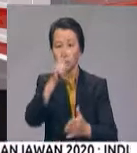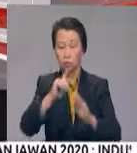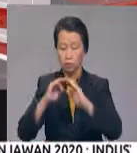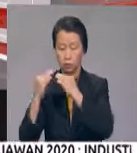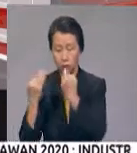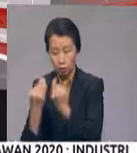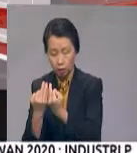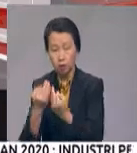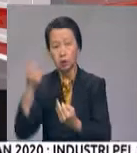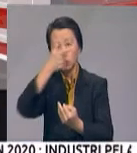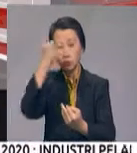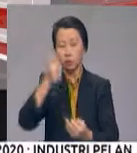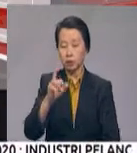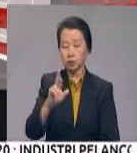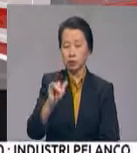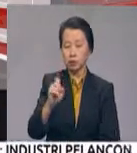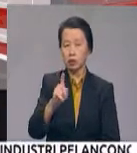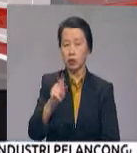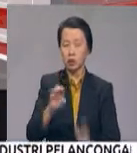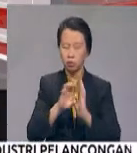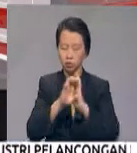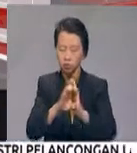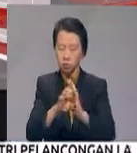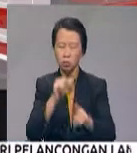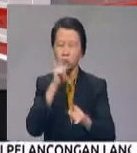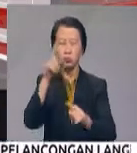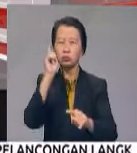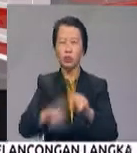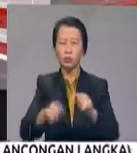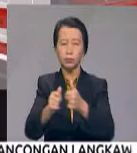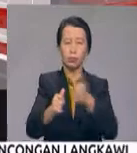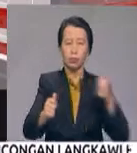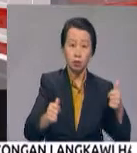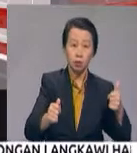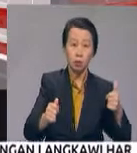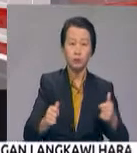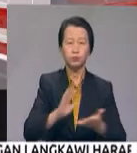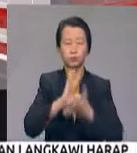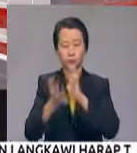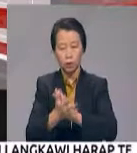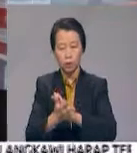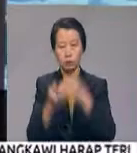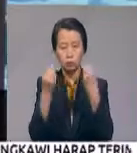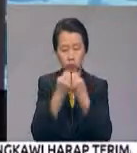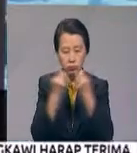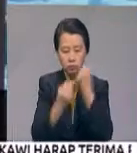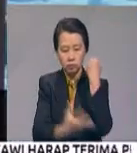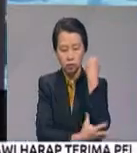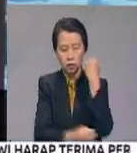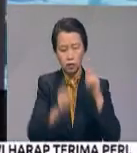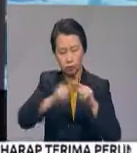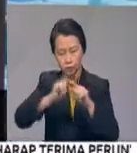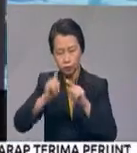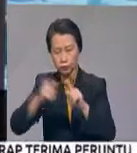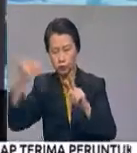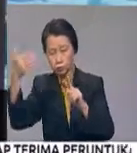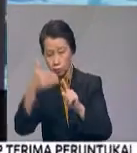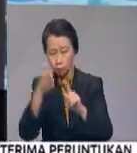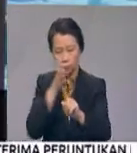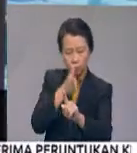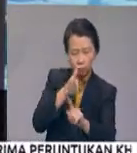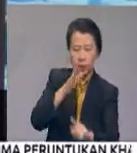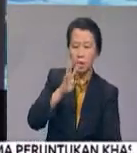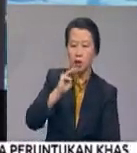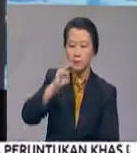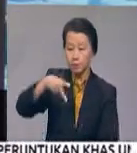rumah berikutan ralat persampelan yang tidak boleh dielakkan justeru indeks kemiskinan pelbagai dimensi Mpi